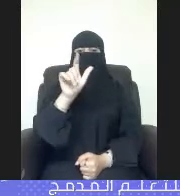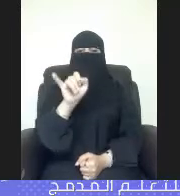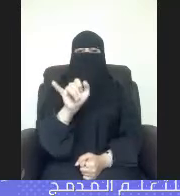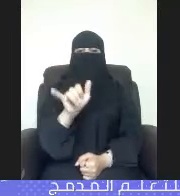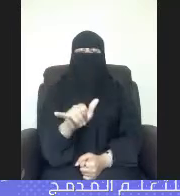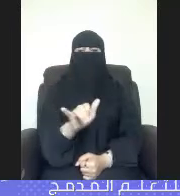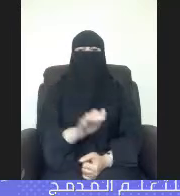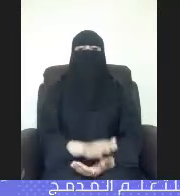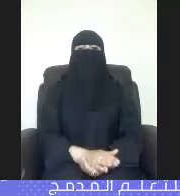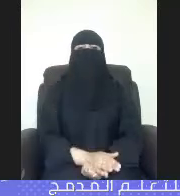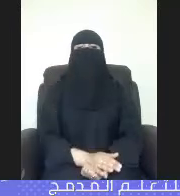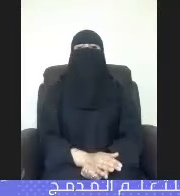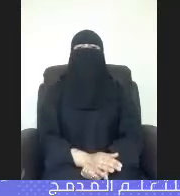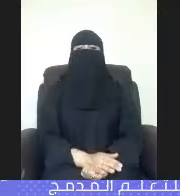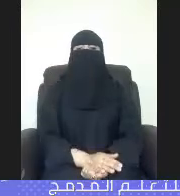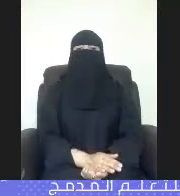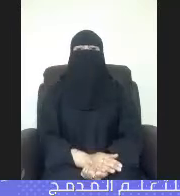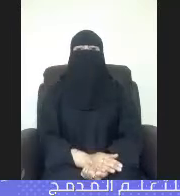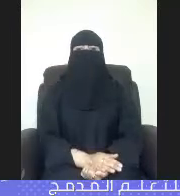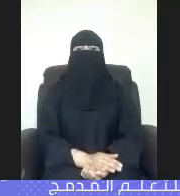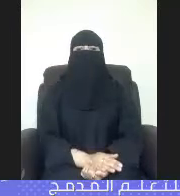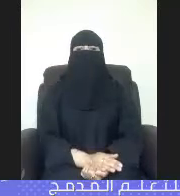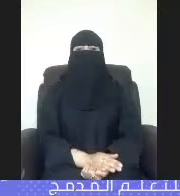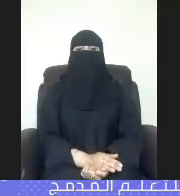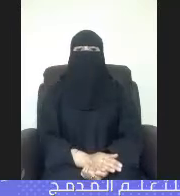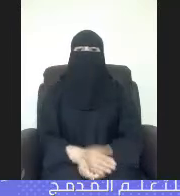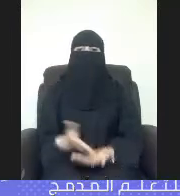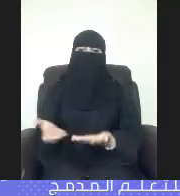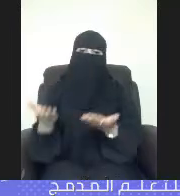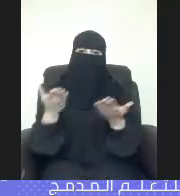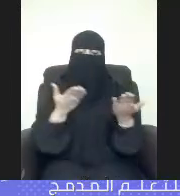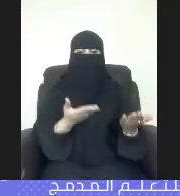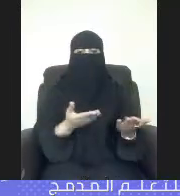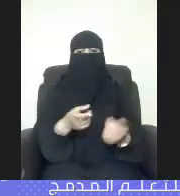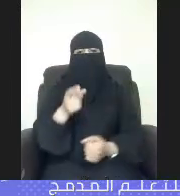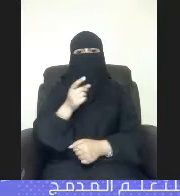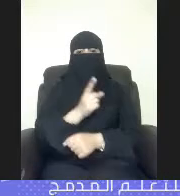دعجم. إلى سعادتكم الكلمة.